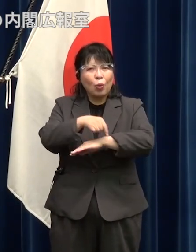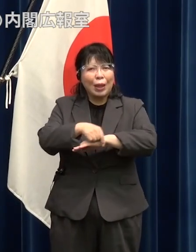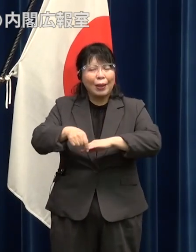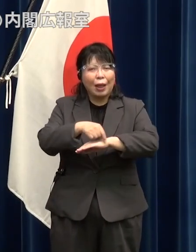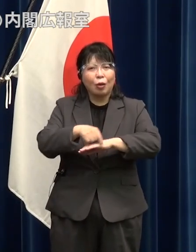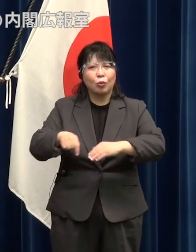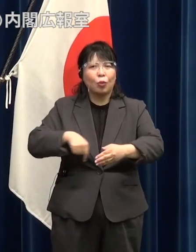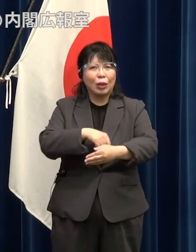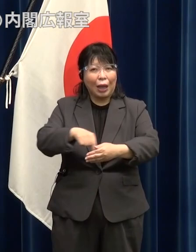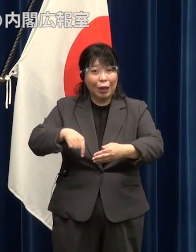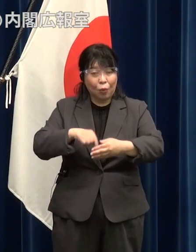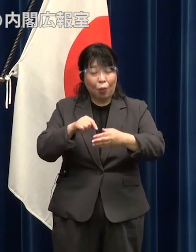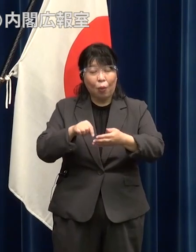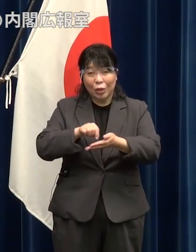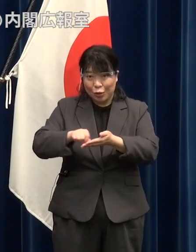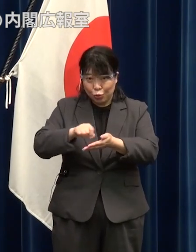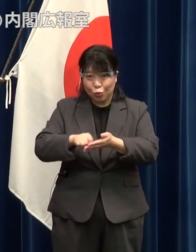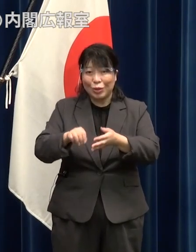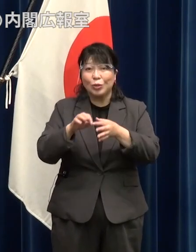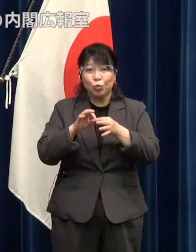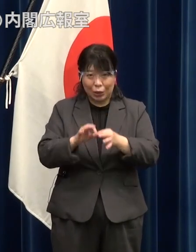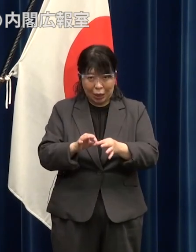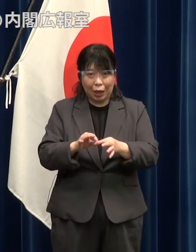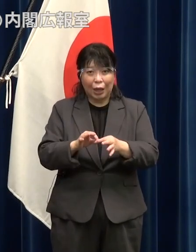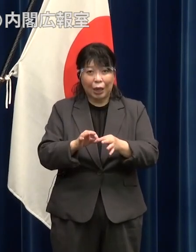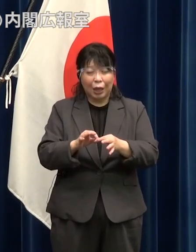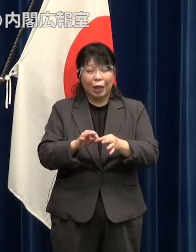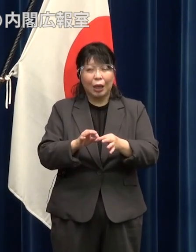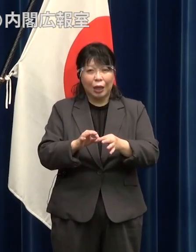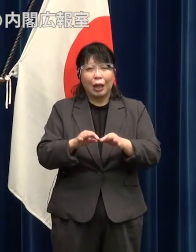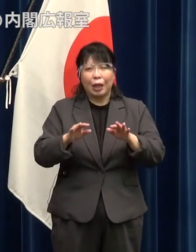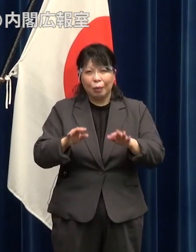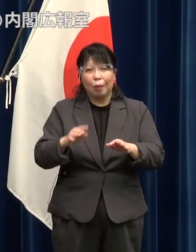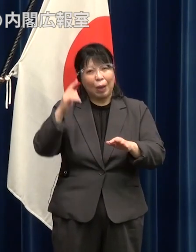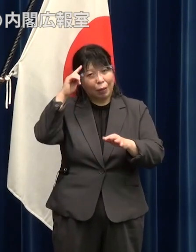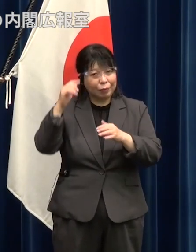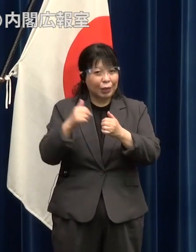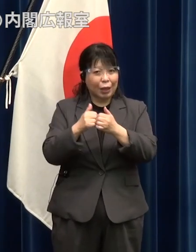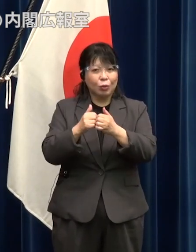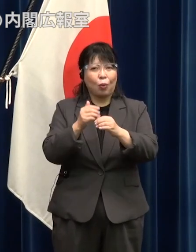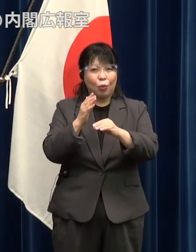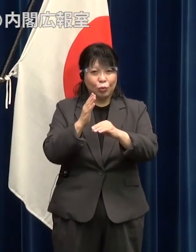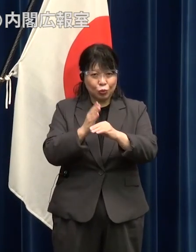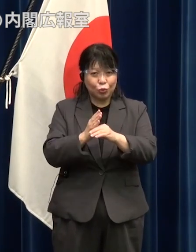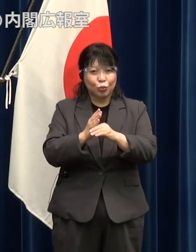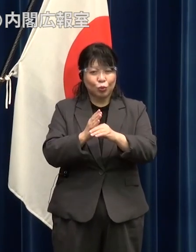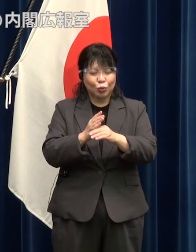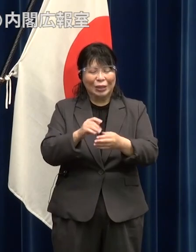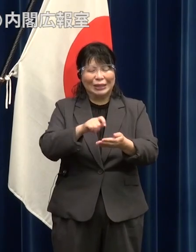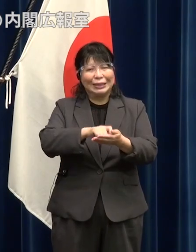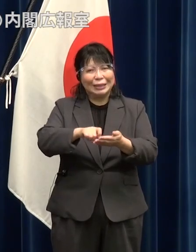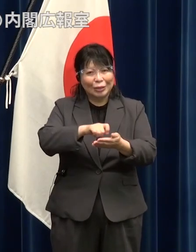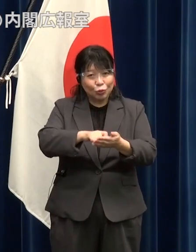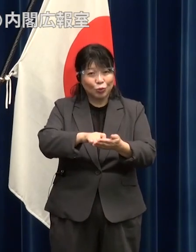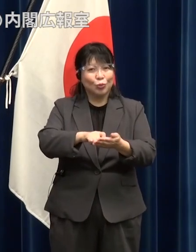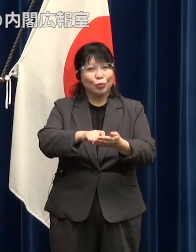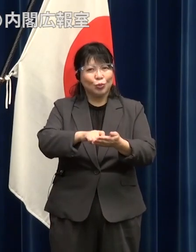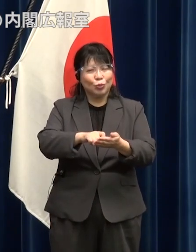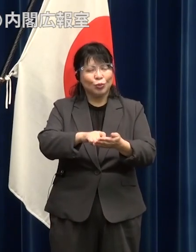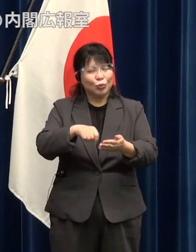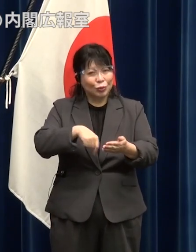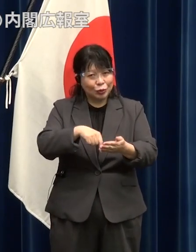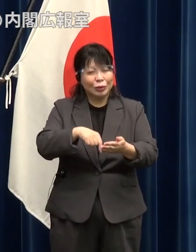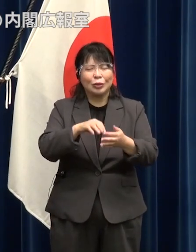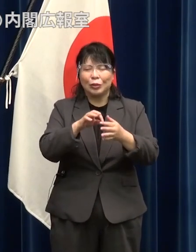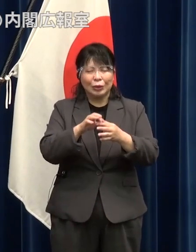について、期日については現在検討中であります。よって期日ぶり、これはまだ決まってい